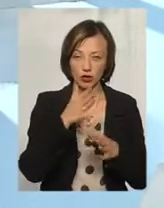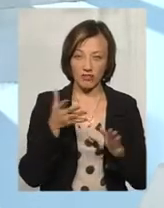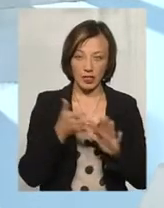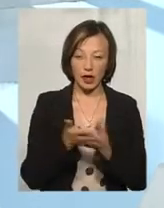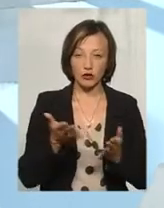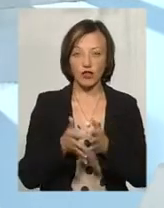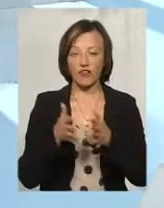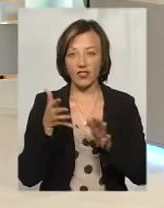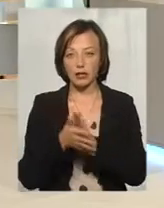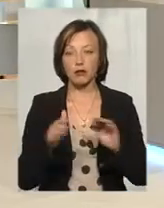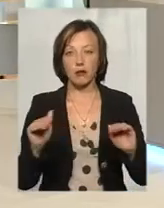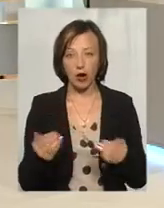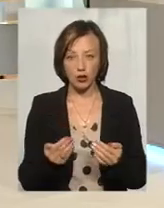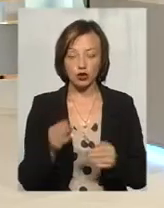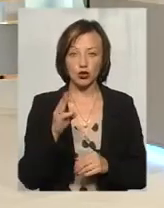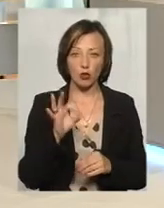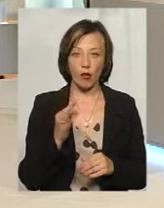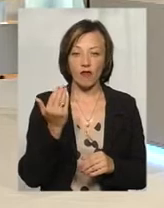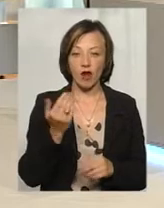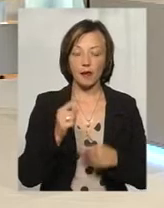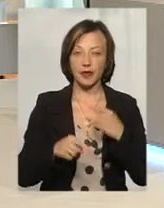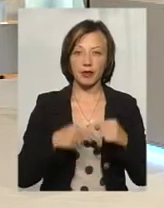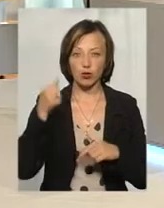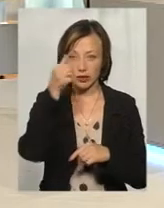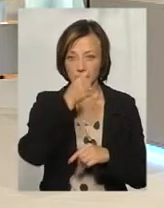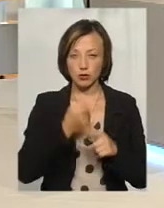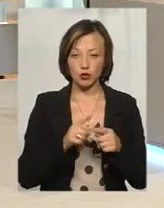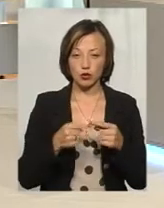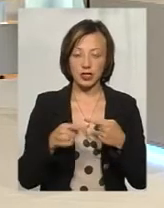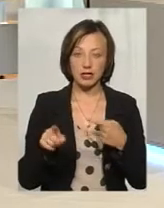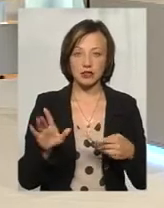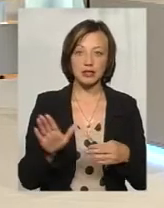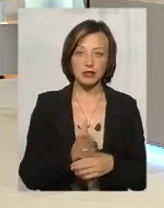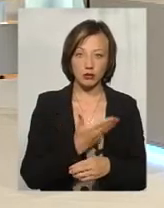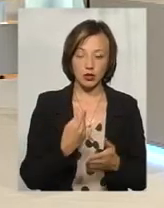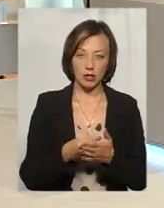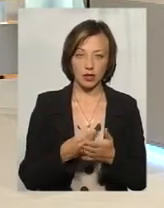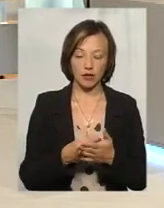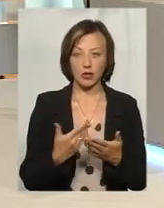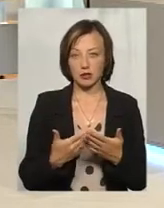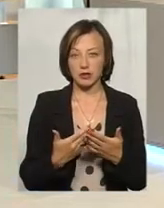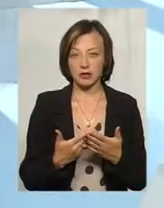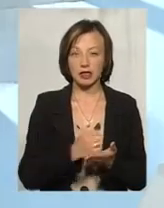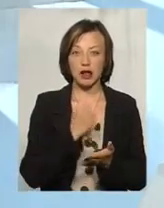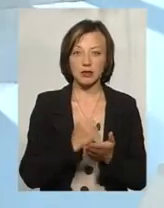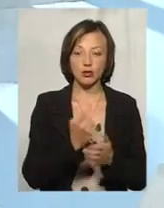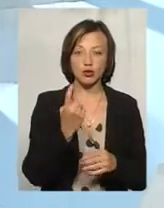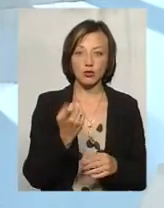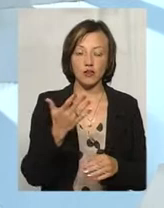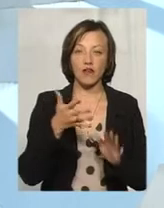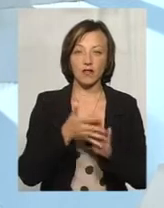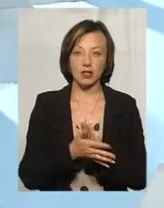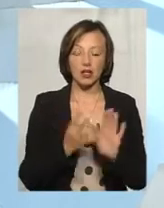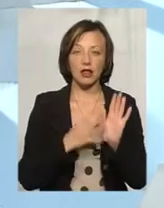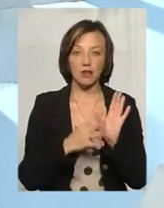Якщо ви витратили менше, то вам на наступний рік цю різницю знімуть з тарифу. Ну, наприклад, затверджено 100, ви